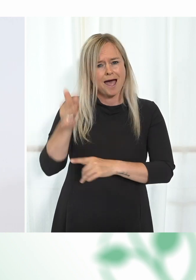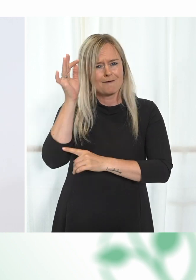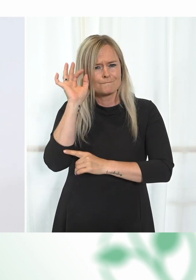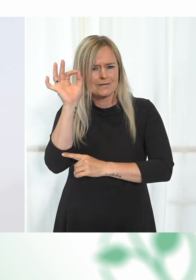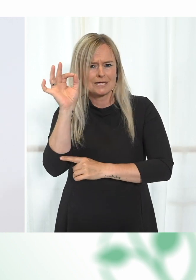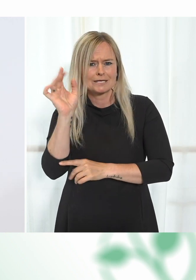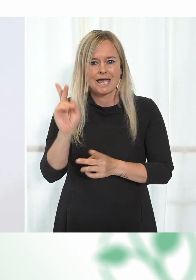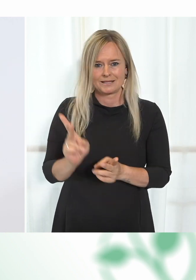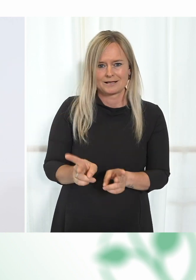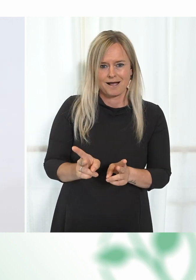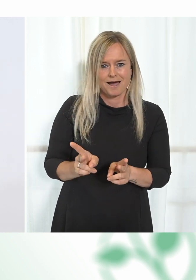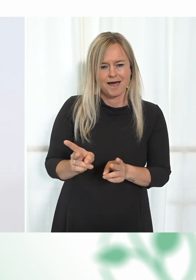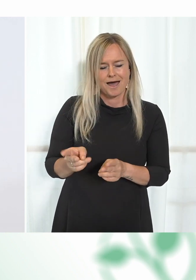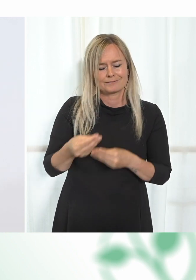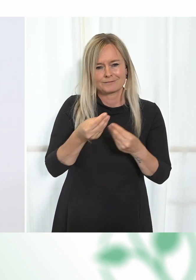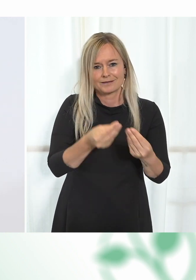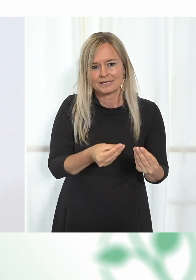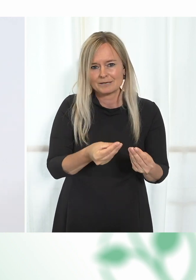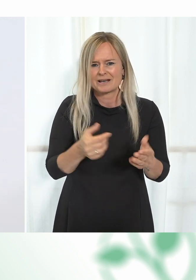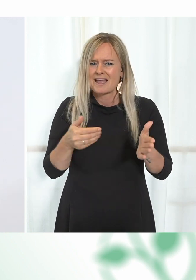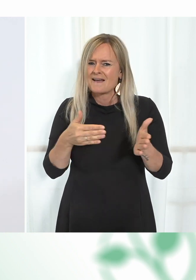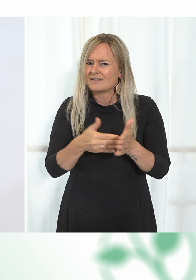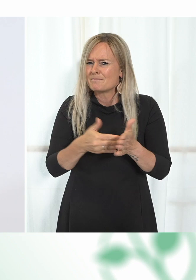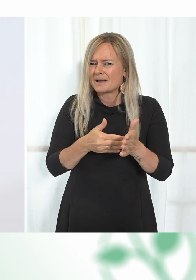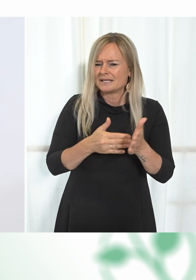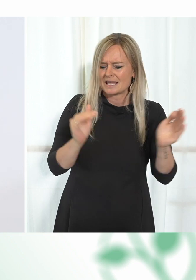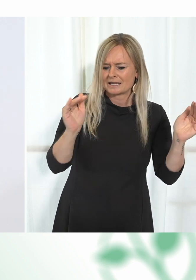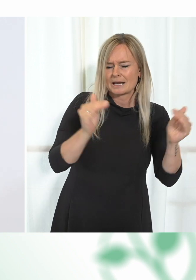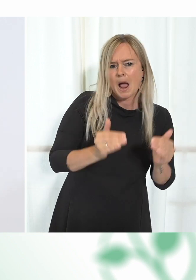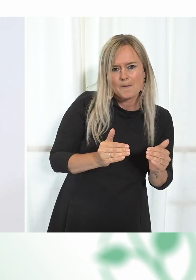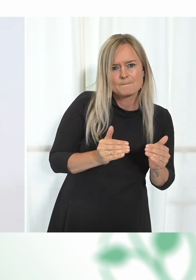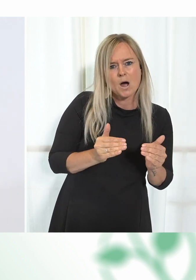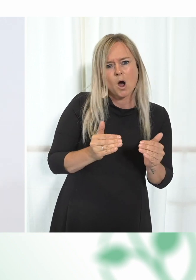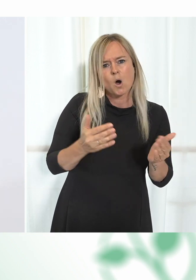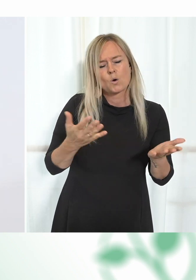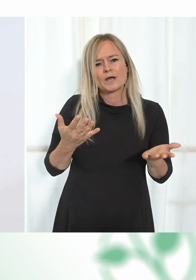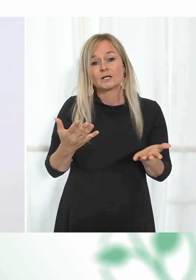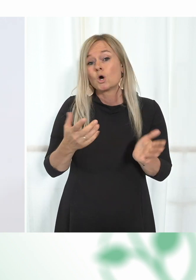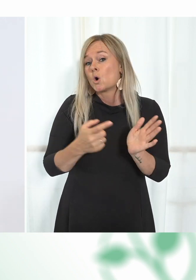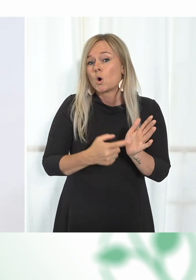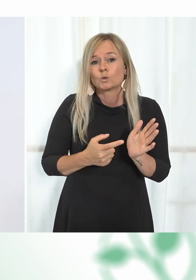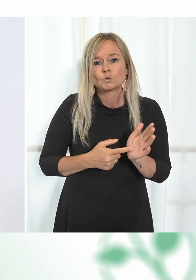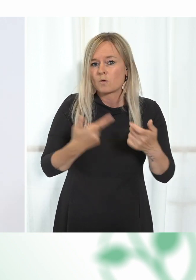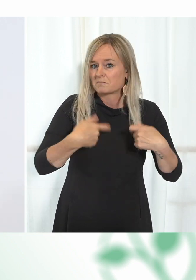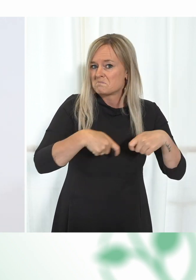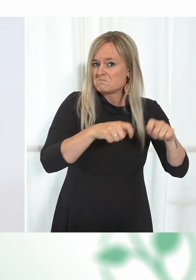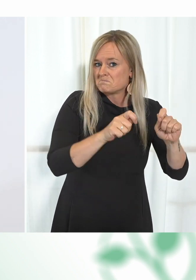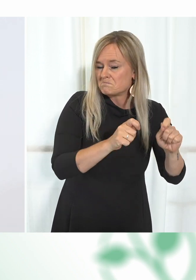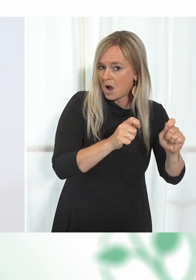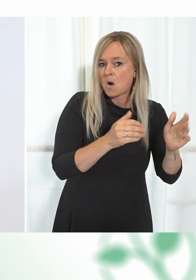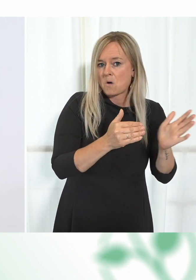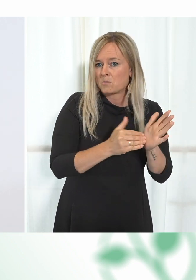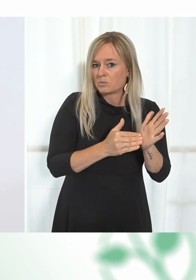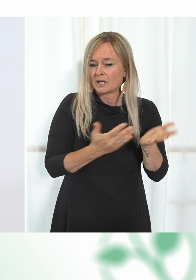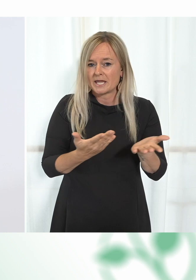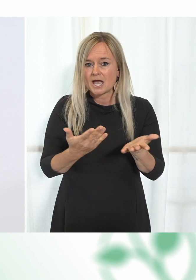Rahmenbedingungen zur Verfügung stellt, wenn man die Barrieren wegschafft, die hinderlich sind. Und oftmals sind das bauliche Barrieren, strukturelle